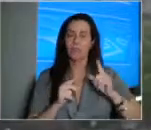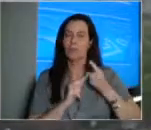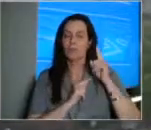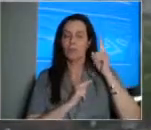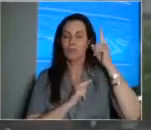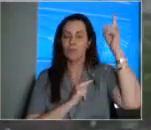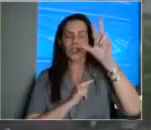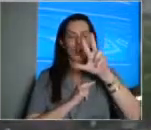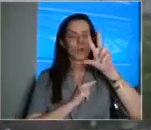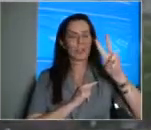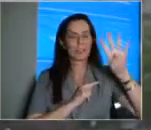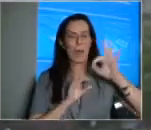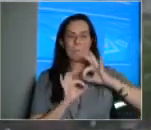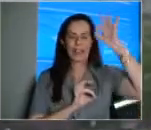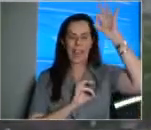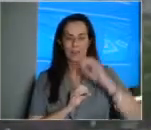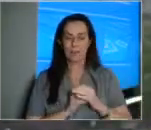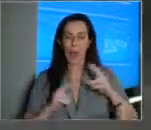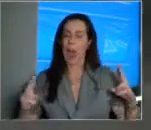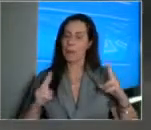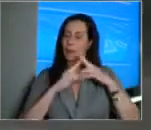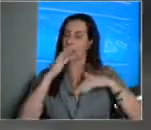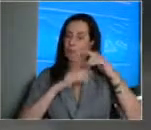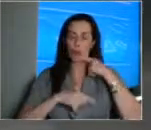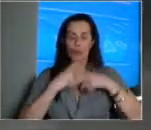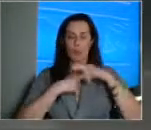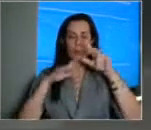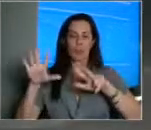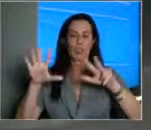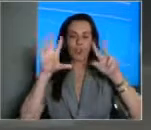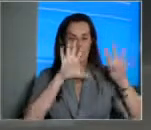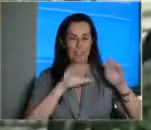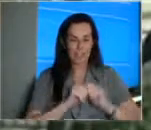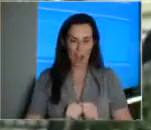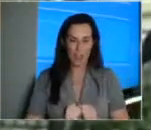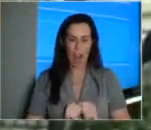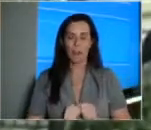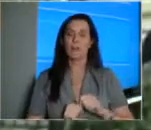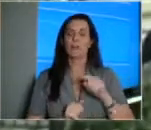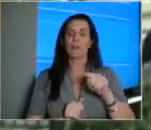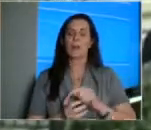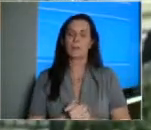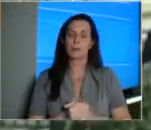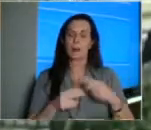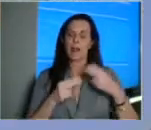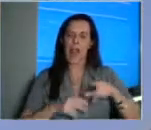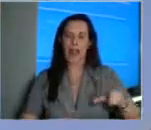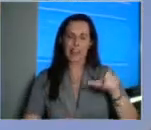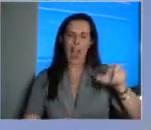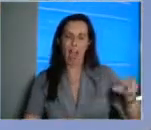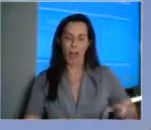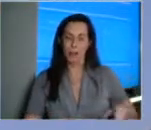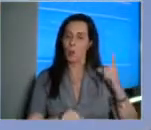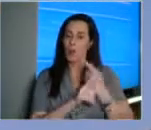של כ-324 מטרים. המגדל נבנה בשנת 1889 בשאן דה מארס ליד נהר הסן, והוא